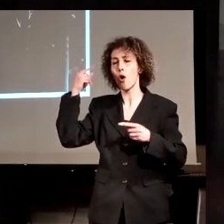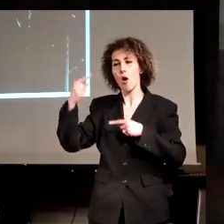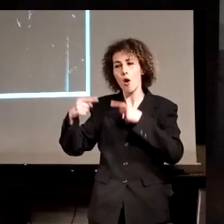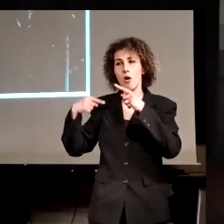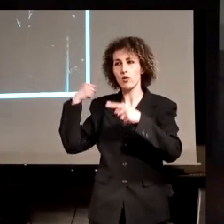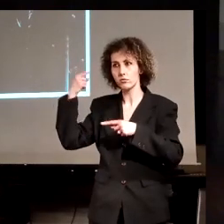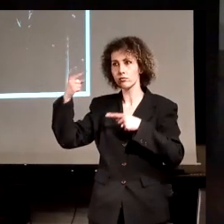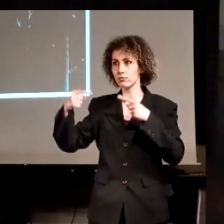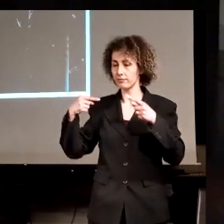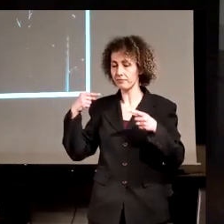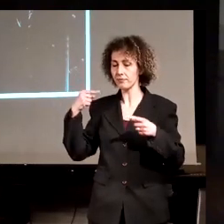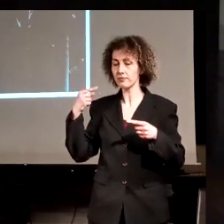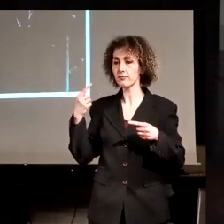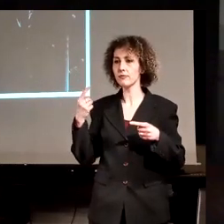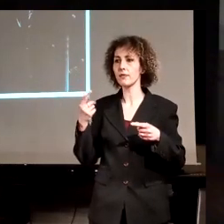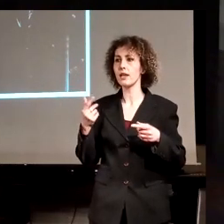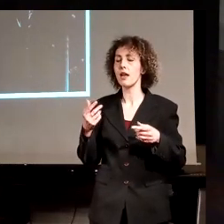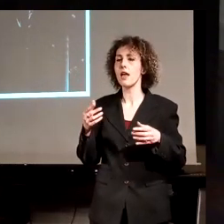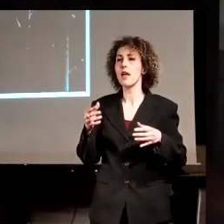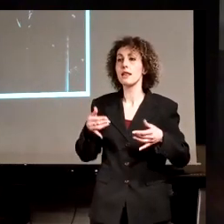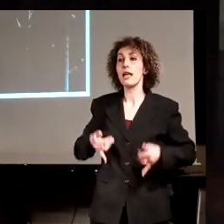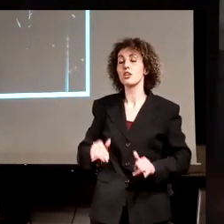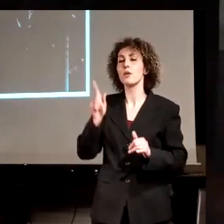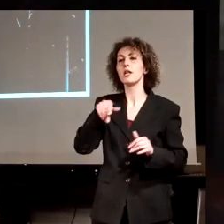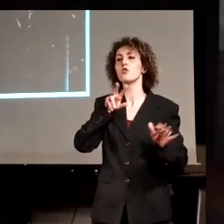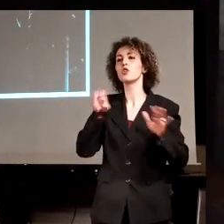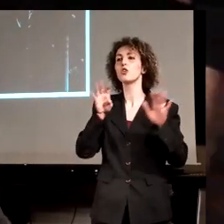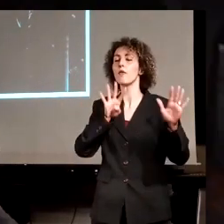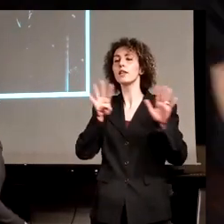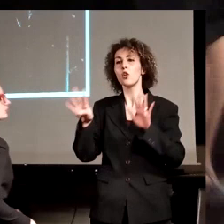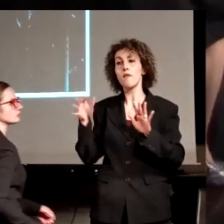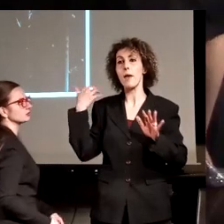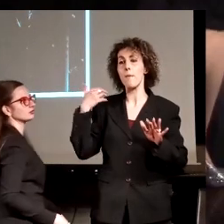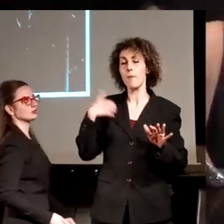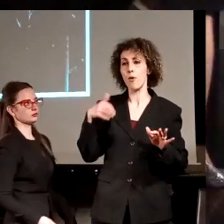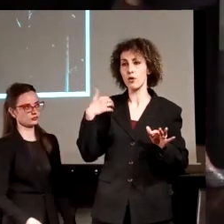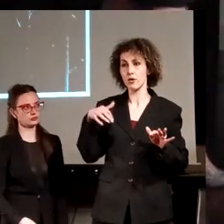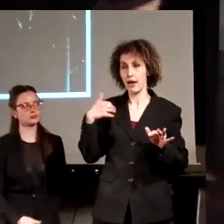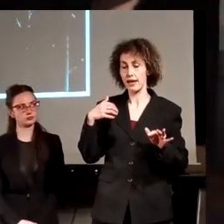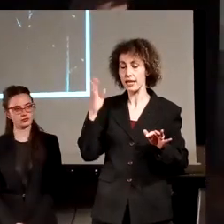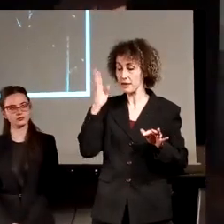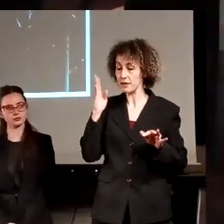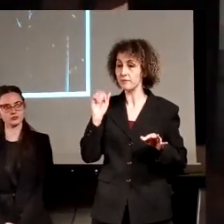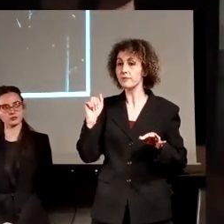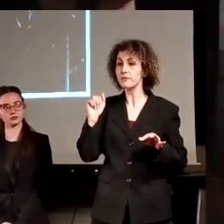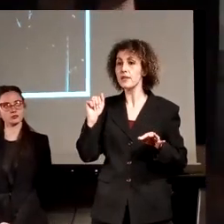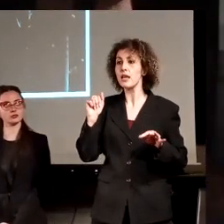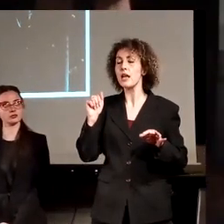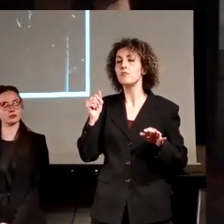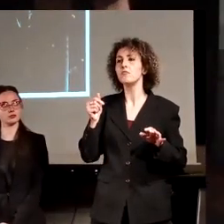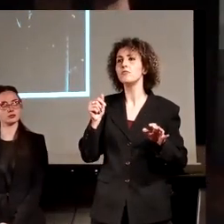comunque nasce nel 1899 a buenos aires e se non sbaglio verso il